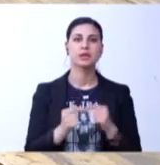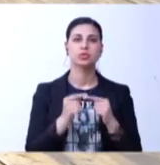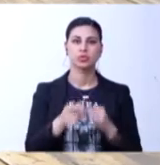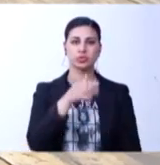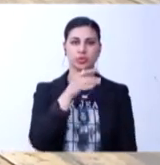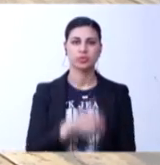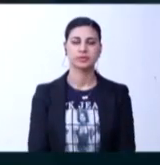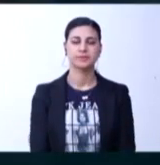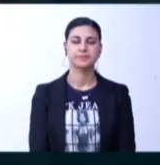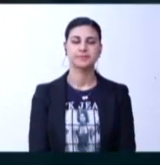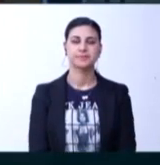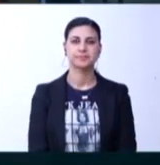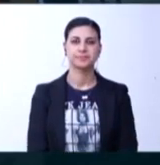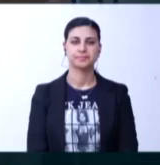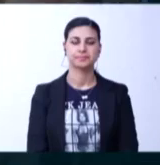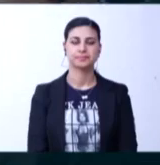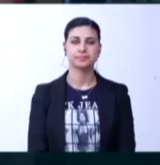მსვლელობის დროს.